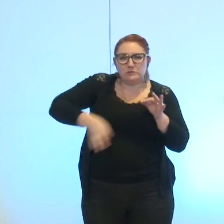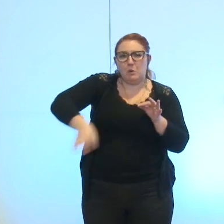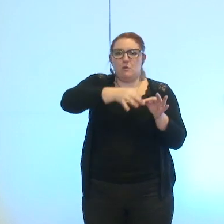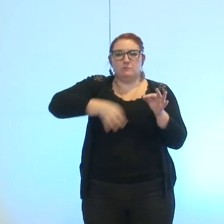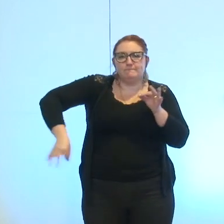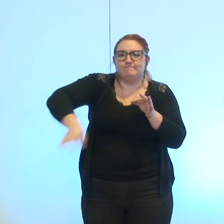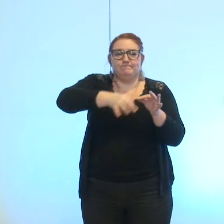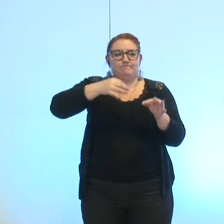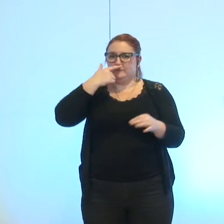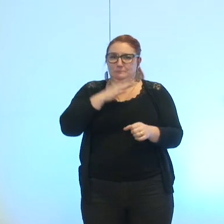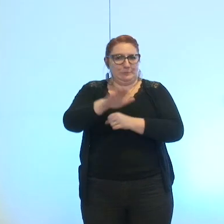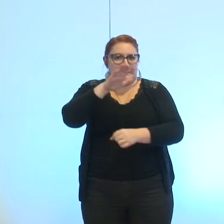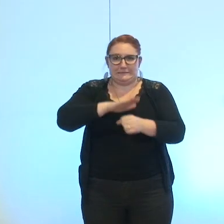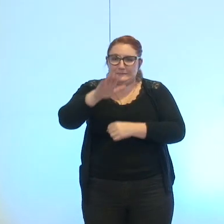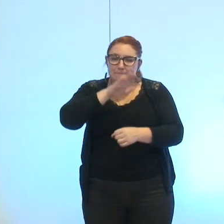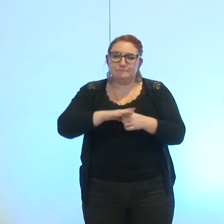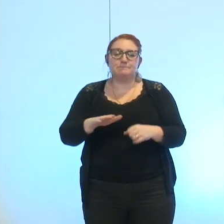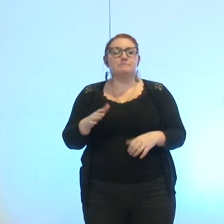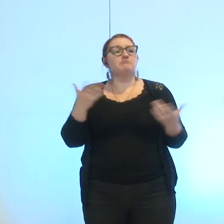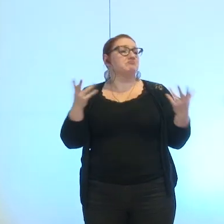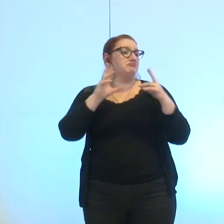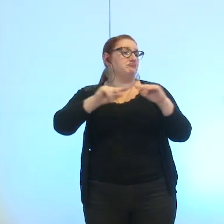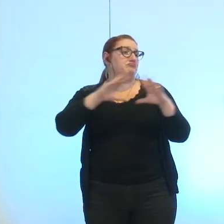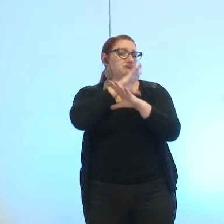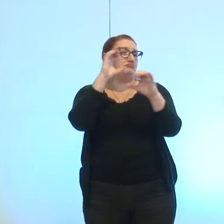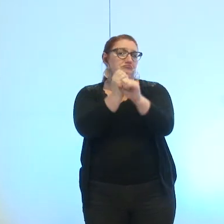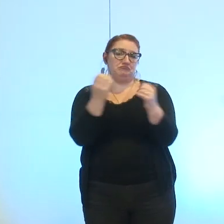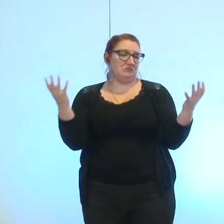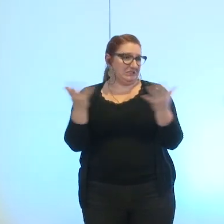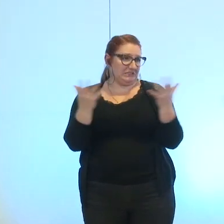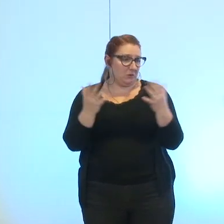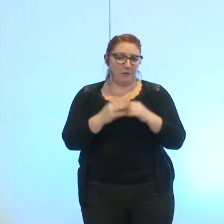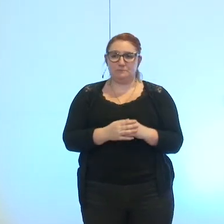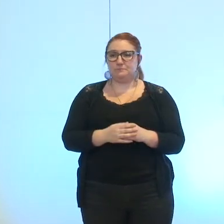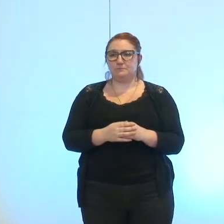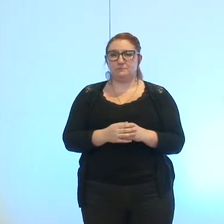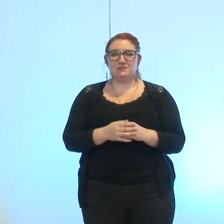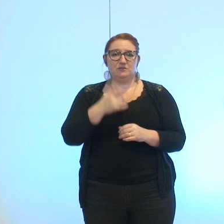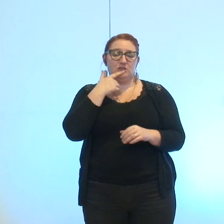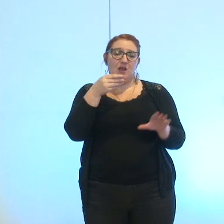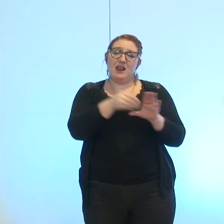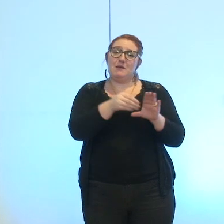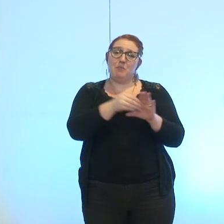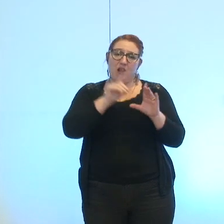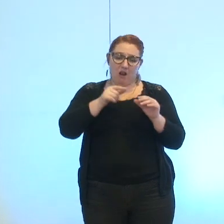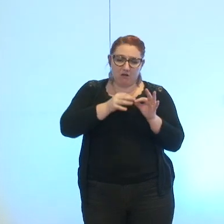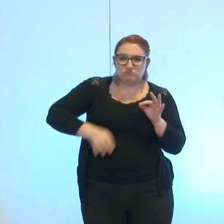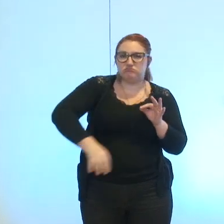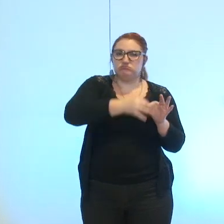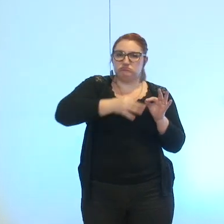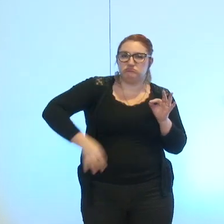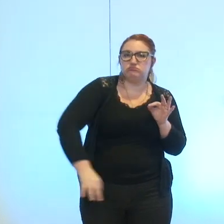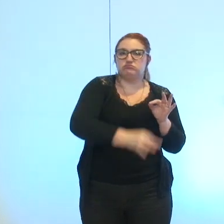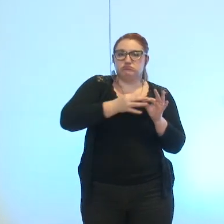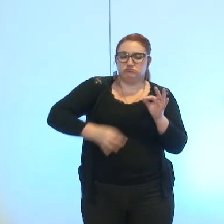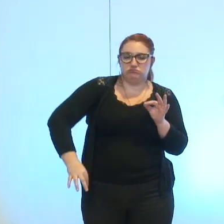rappel rappeler ce qu'est la capacité d'autofinancement elle représente l'épargne disponible une fois quitté